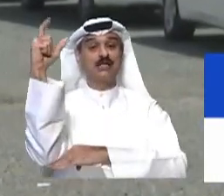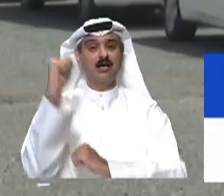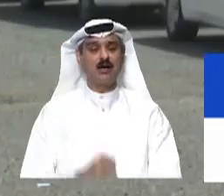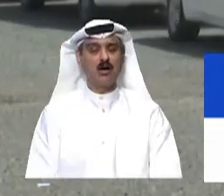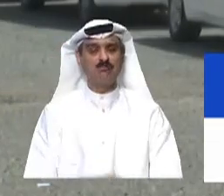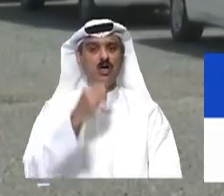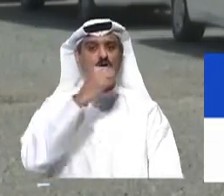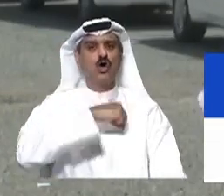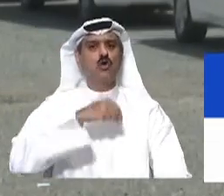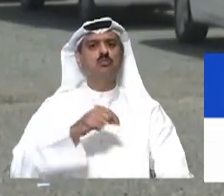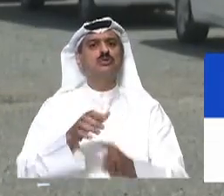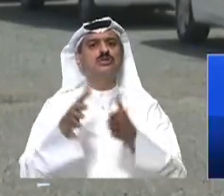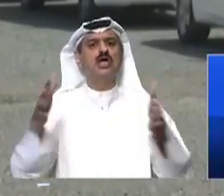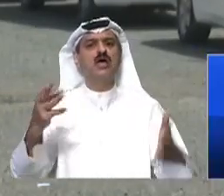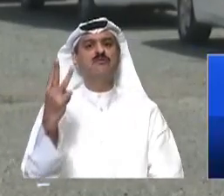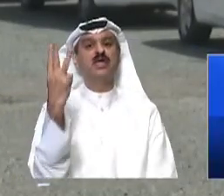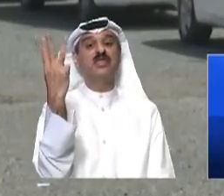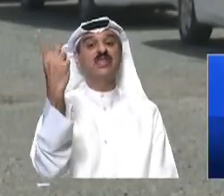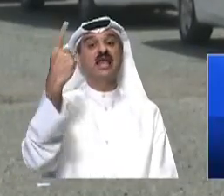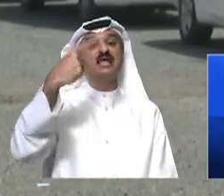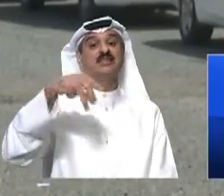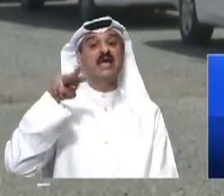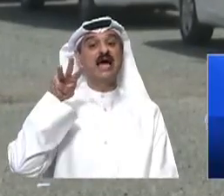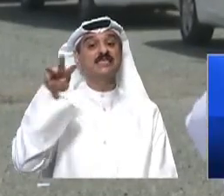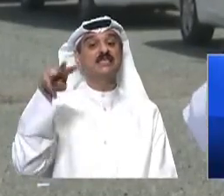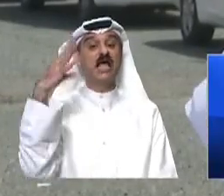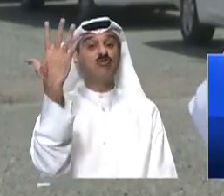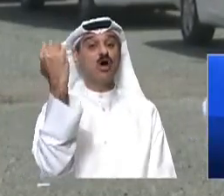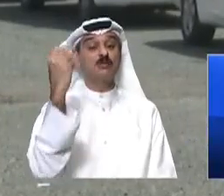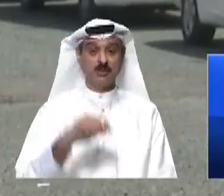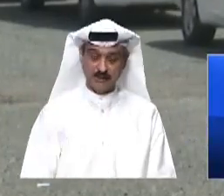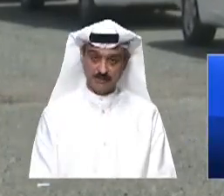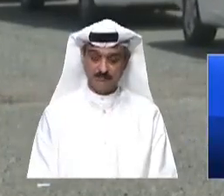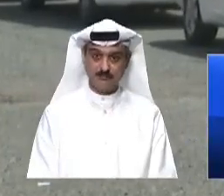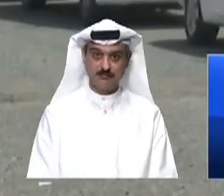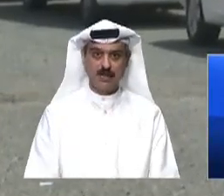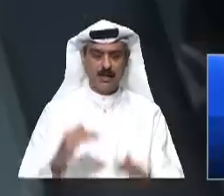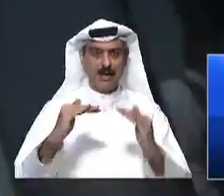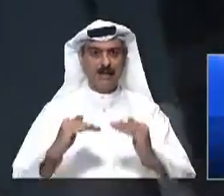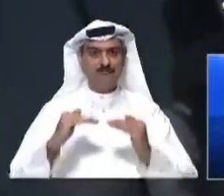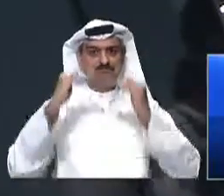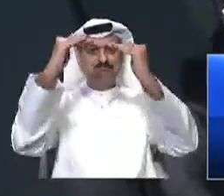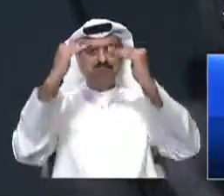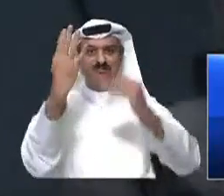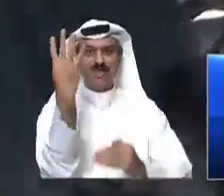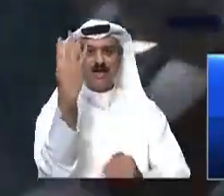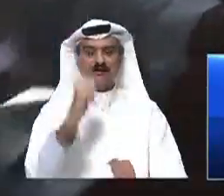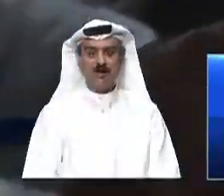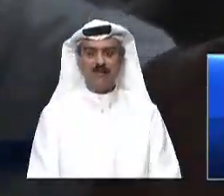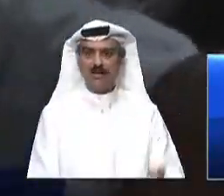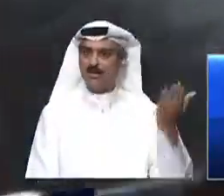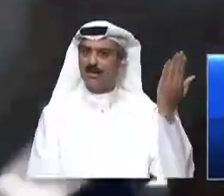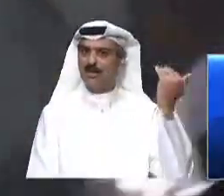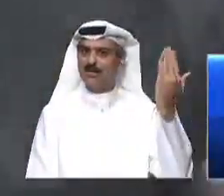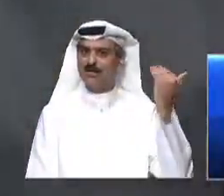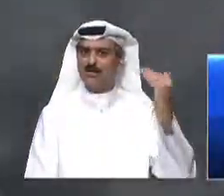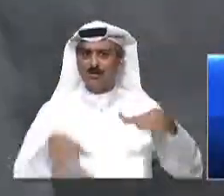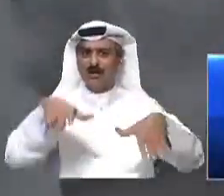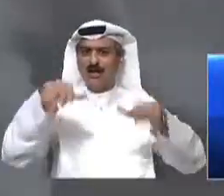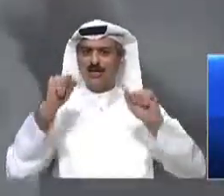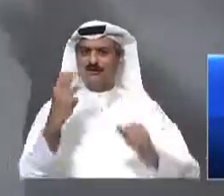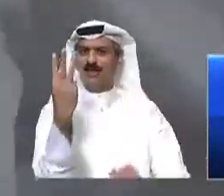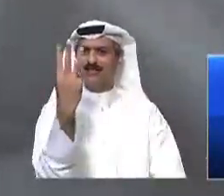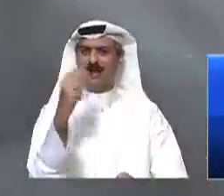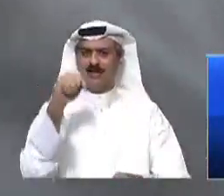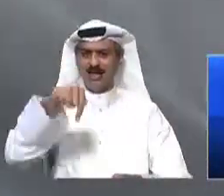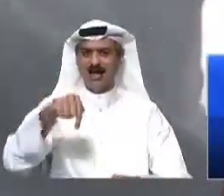المستفيدين بأكثر من 13,500 مستفيد في المرحلة الرابعة غير المراحل اللي فاتت والمراحل القادمة بإذن